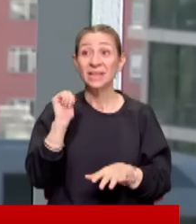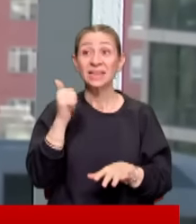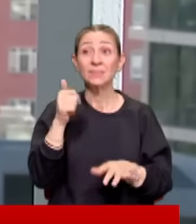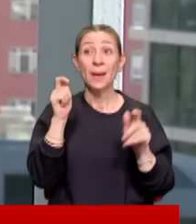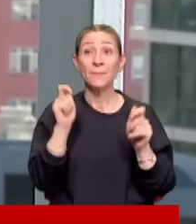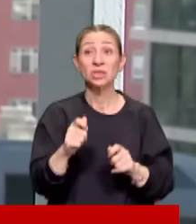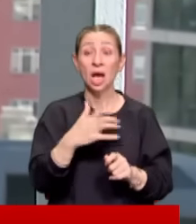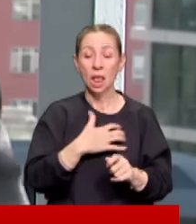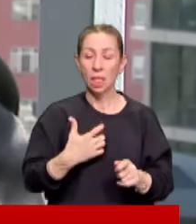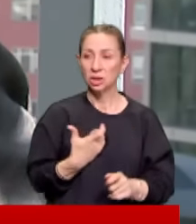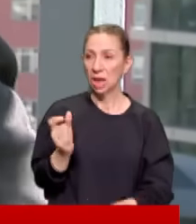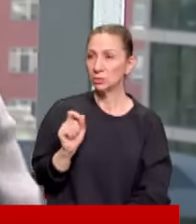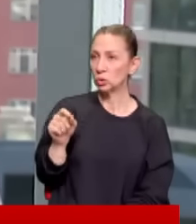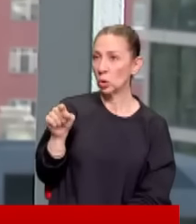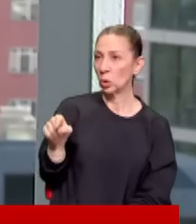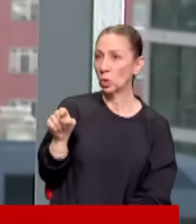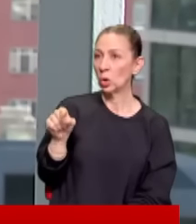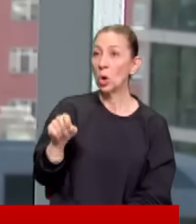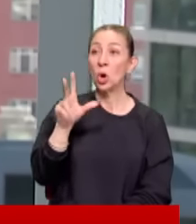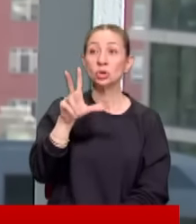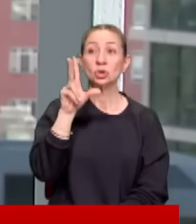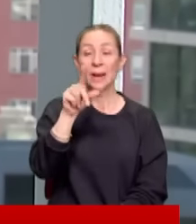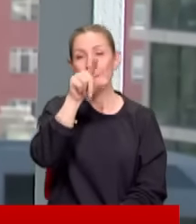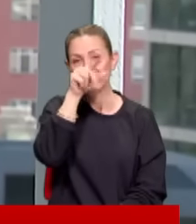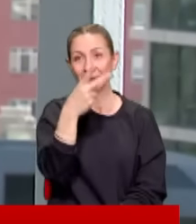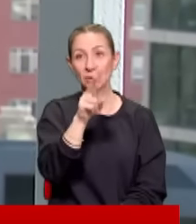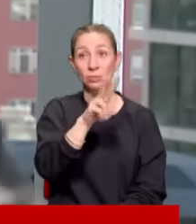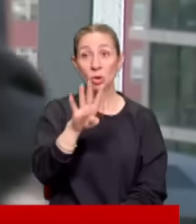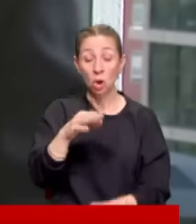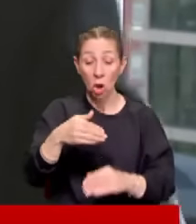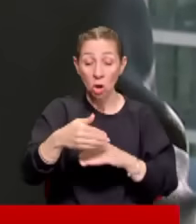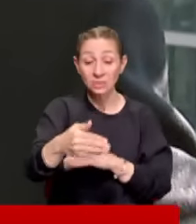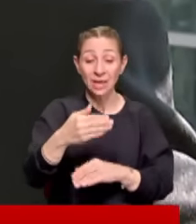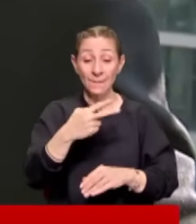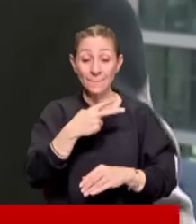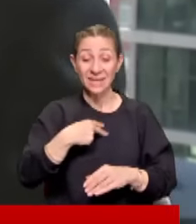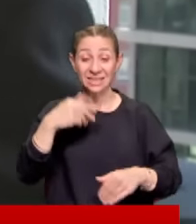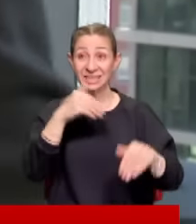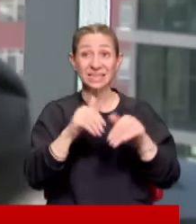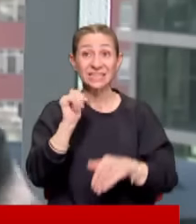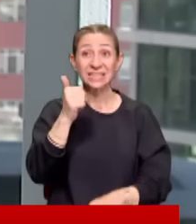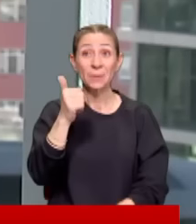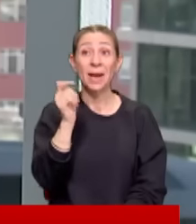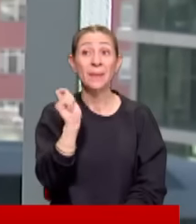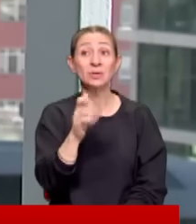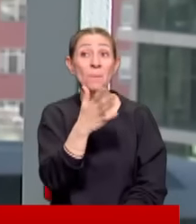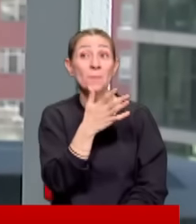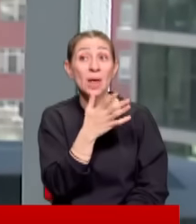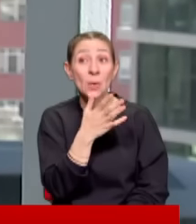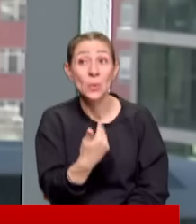yapılacağı anayasada yazıyor. 31 Mart 2024. Önümüzdeki yerel seçimde ne zaman yapılacağını biliyoruz.